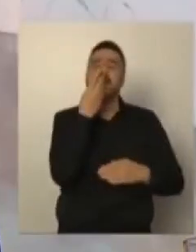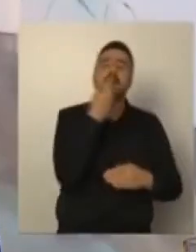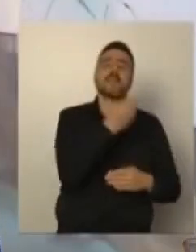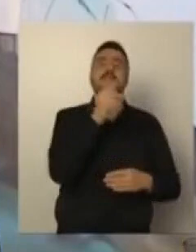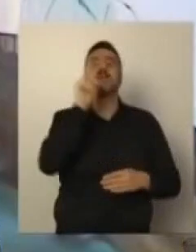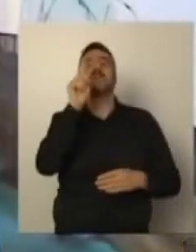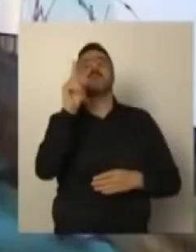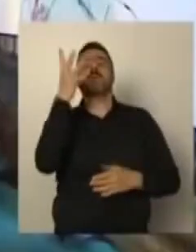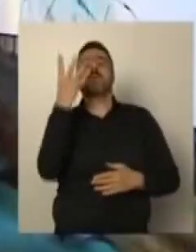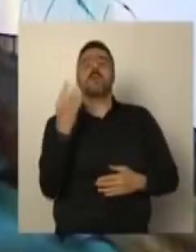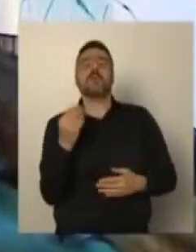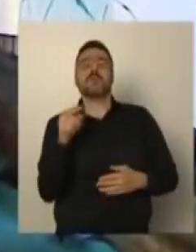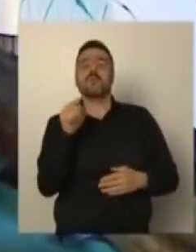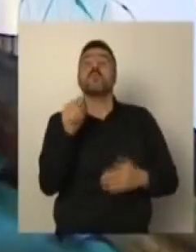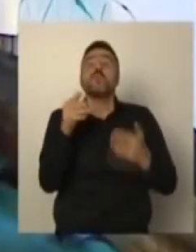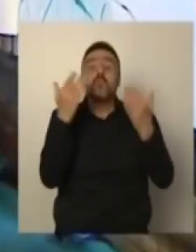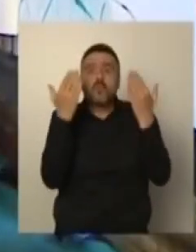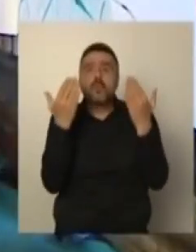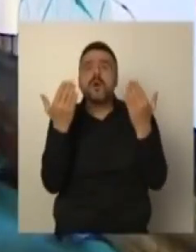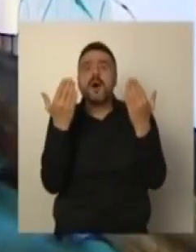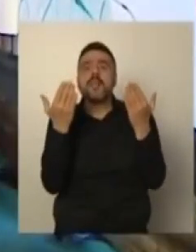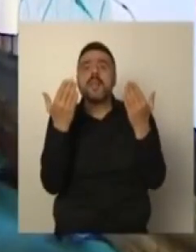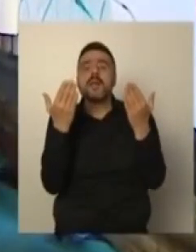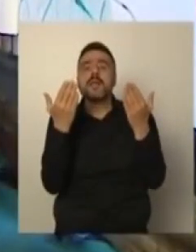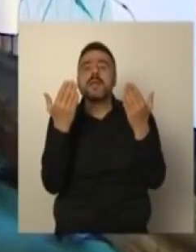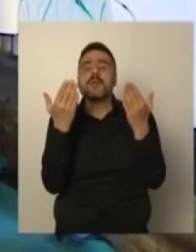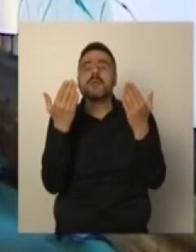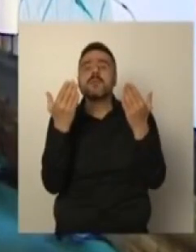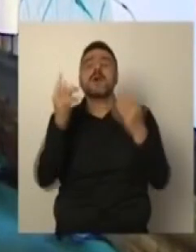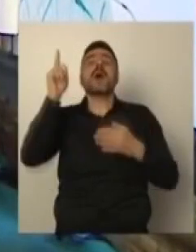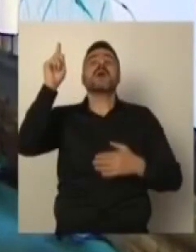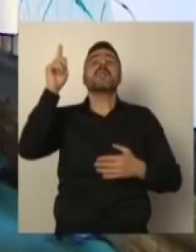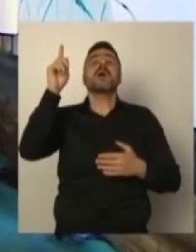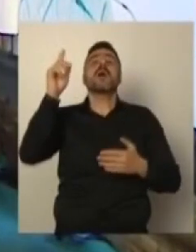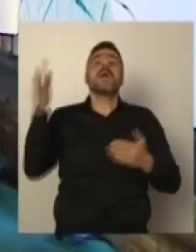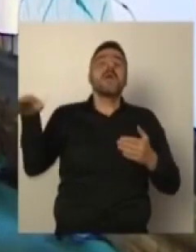olan bu dualarımızı yapar ve Rabbimiz